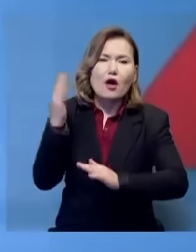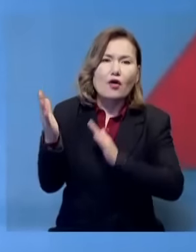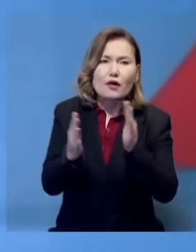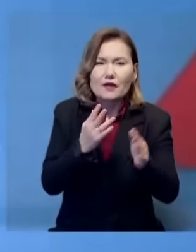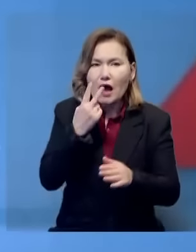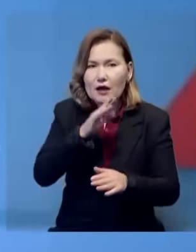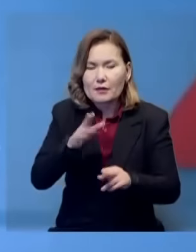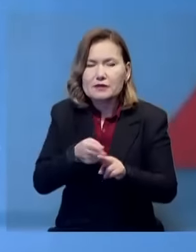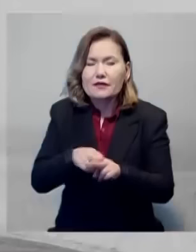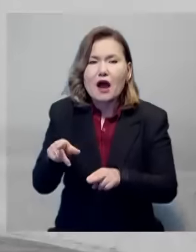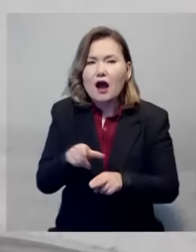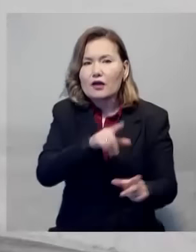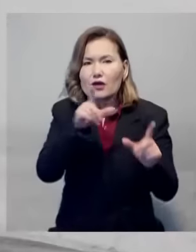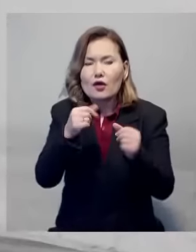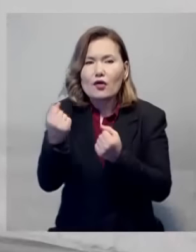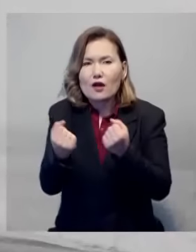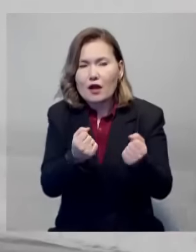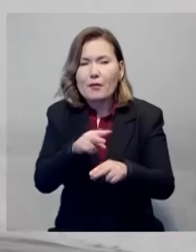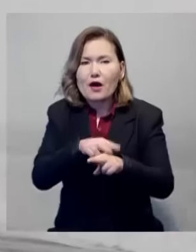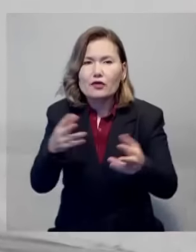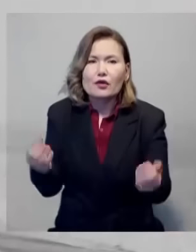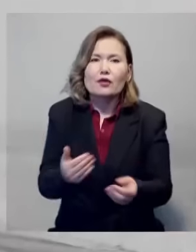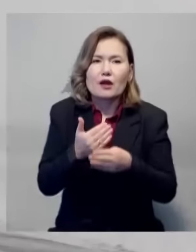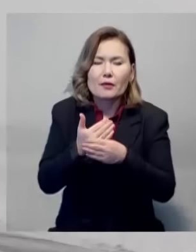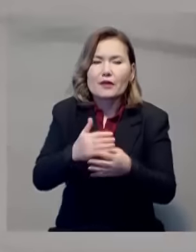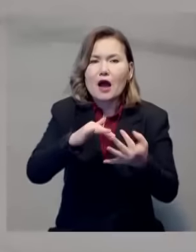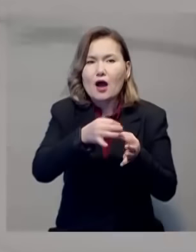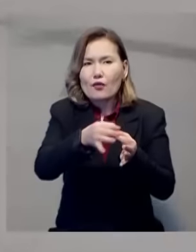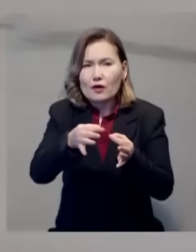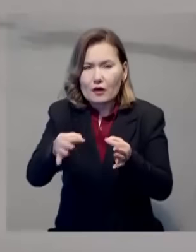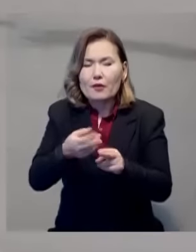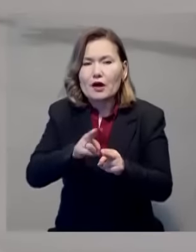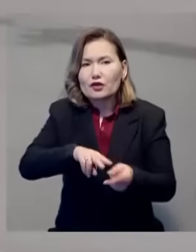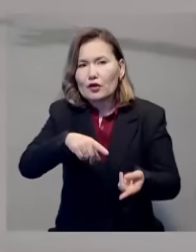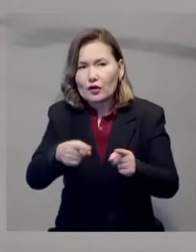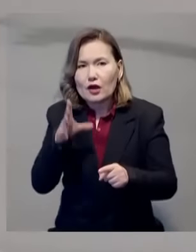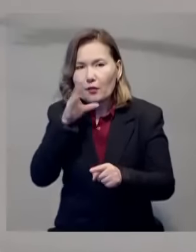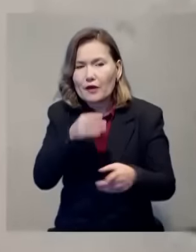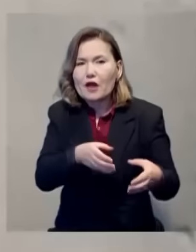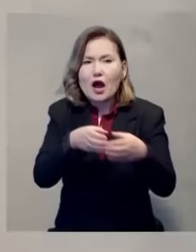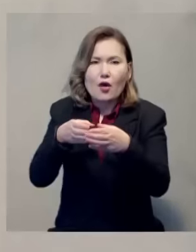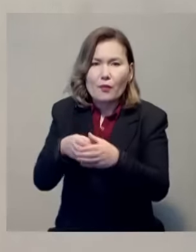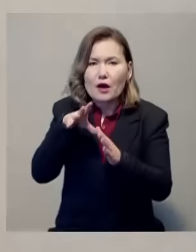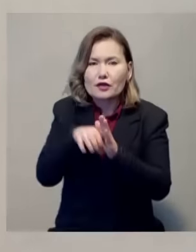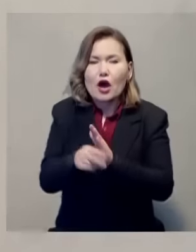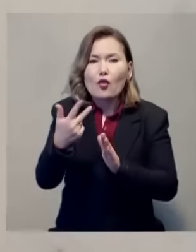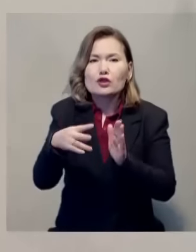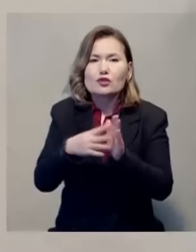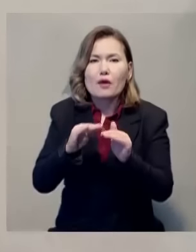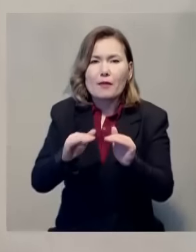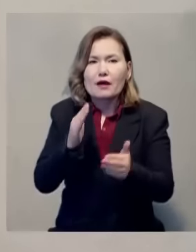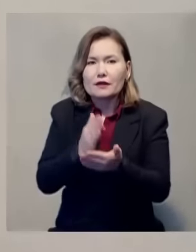жолға шыққандар құтқарушылардың көмегімен жақын маңдағы елді мекендерге жеткізілді. Эвакуацияланғандардың ішінде 39 бала